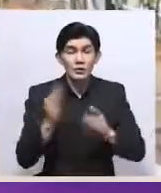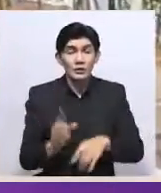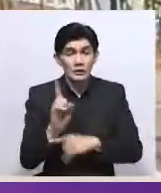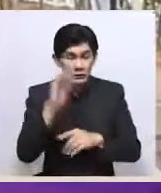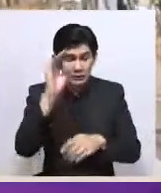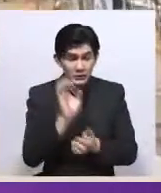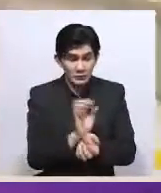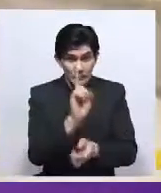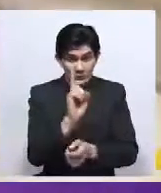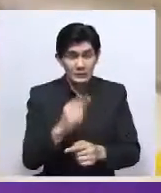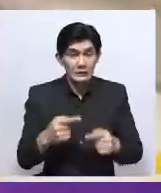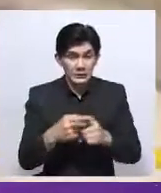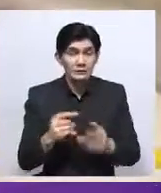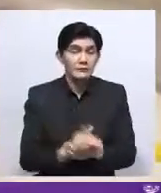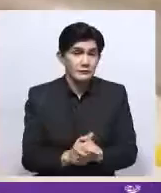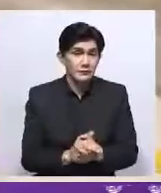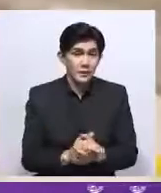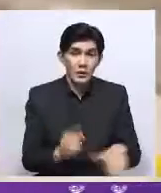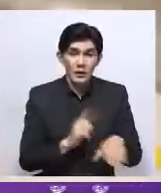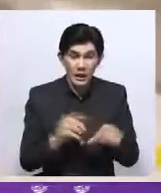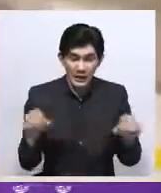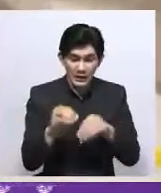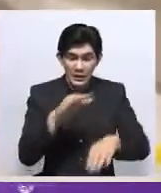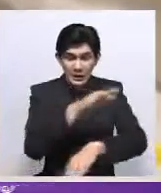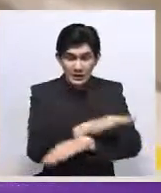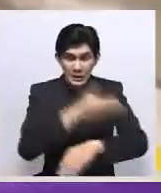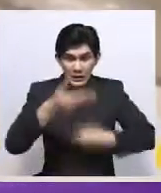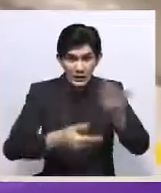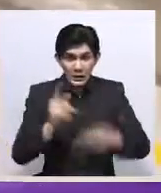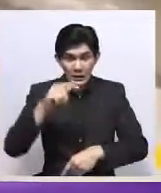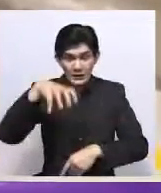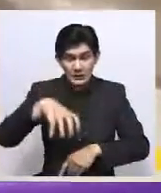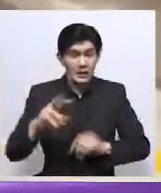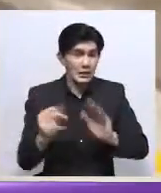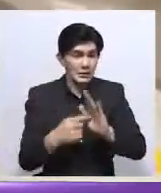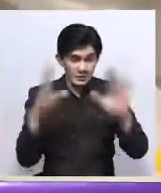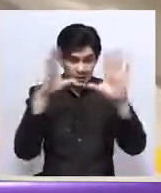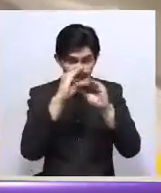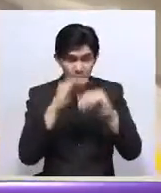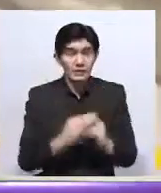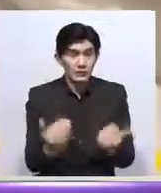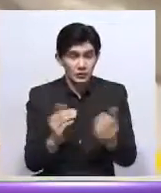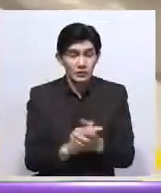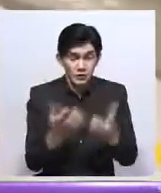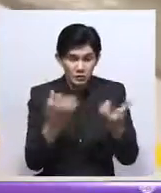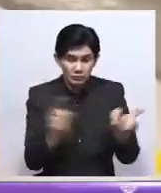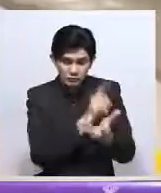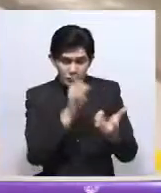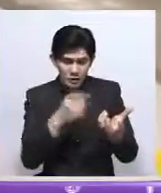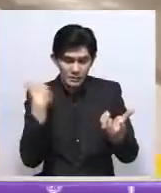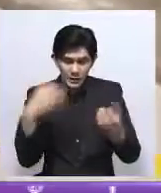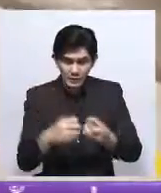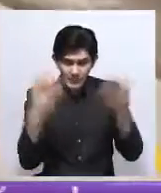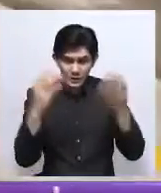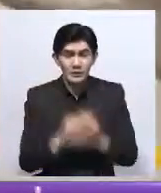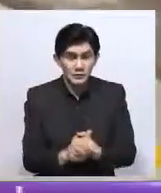1คนและตำรวจ1นายในเวลาใกล้เคียงกันที่แยกตลาดนัดกลางคืนหมู่3อำเภอยะรังมีวัตถุต้องสงสัย